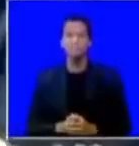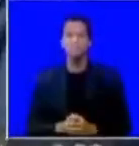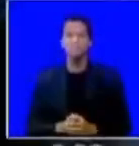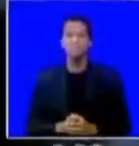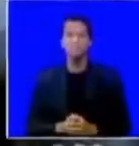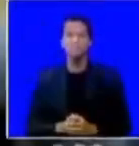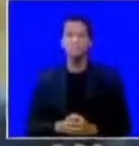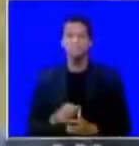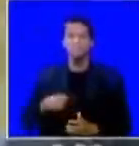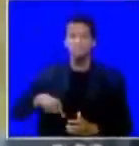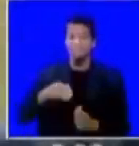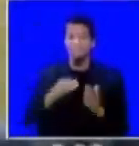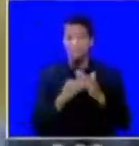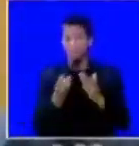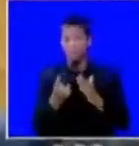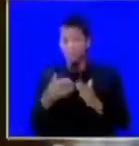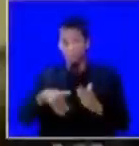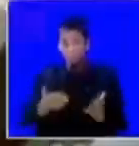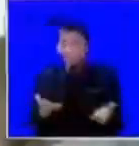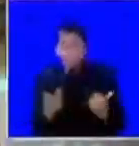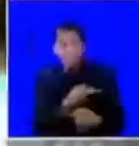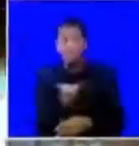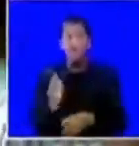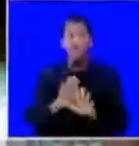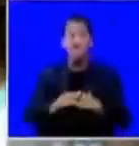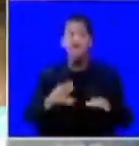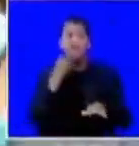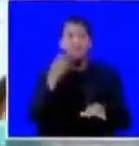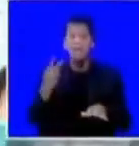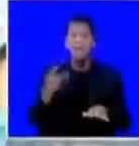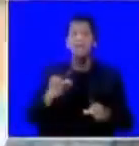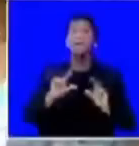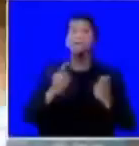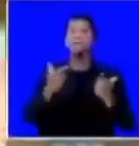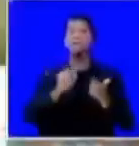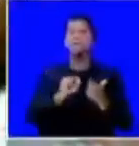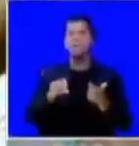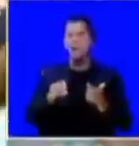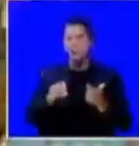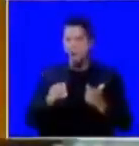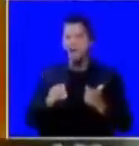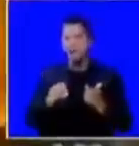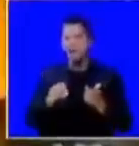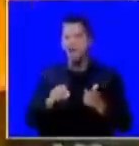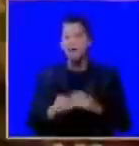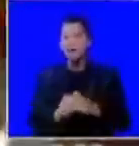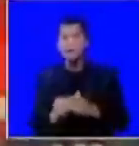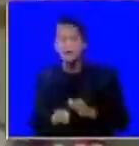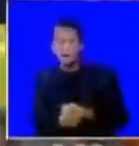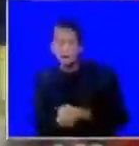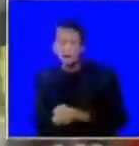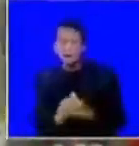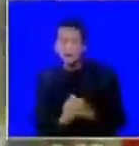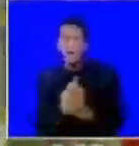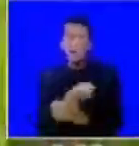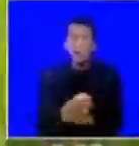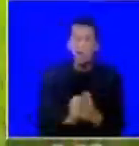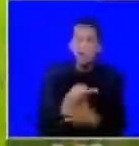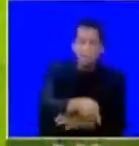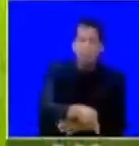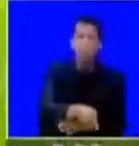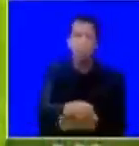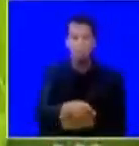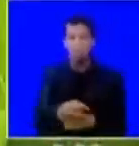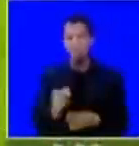Ya, usai jeda saya ajak Anda melihat keseruan anak-anak mengisi libur sekolah dengan melepas belut di sawah. Sesaat lagi,